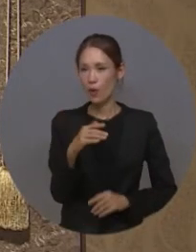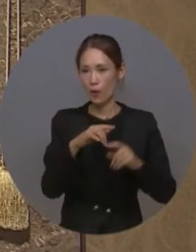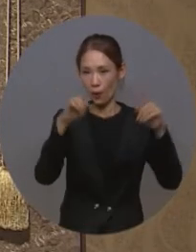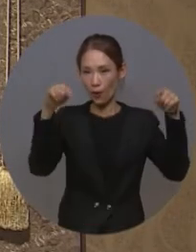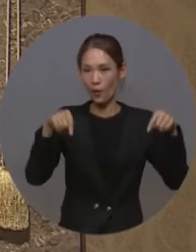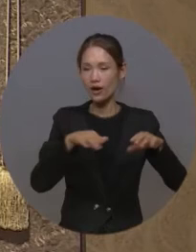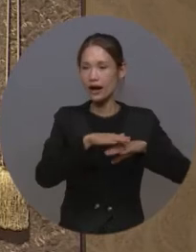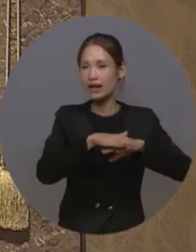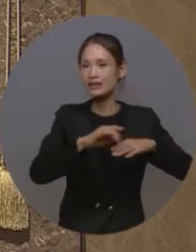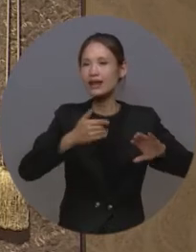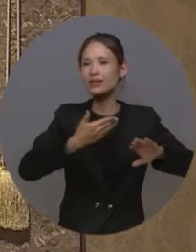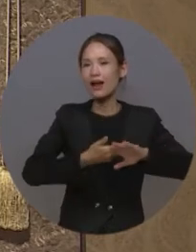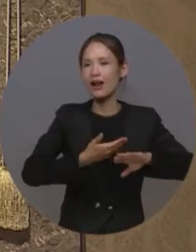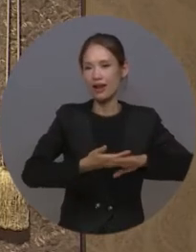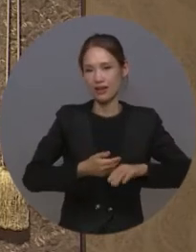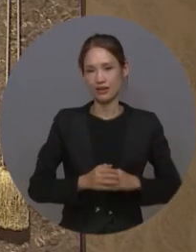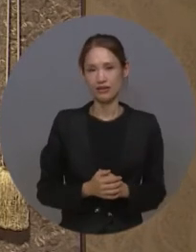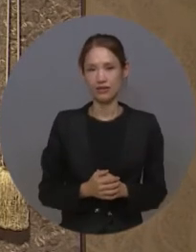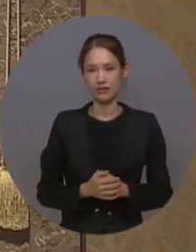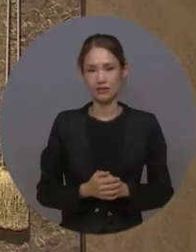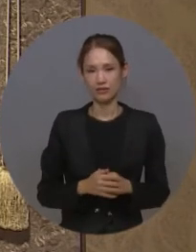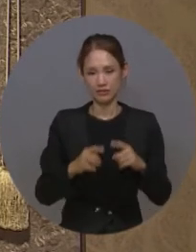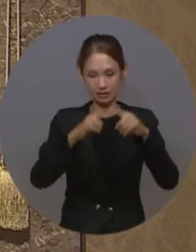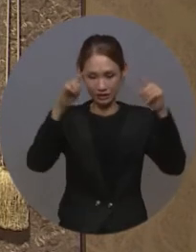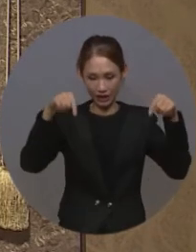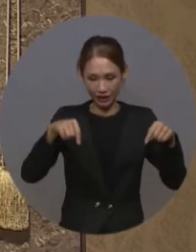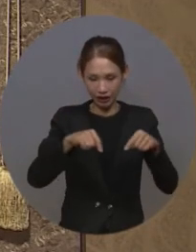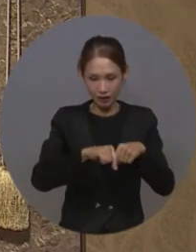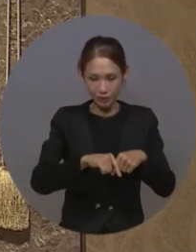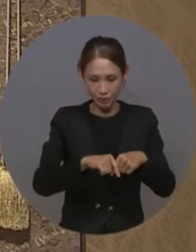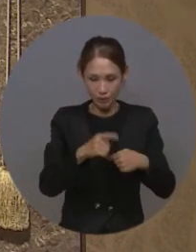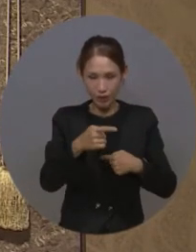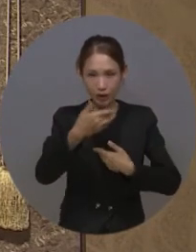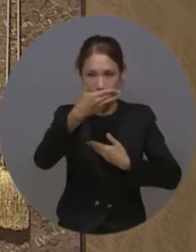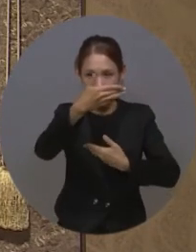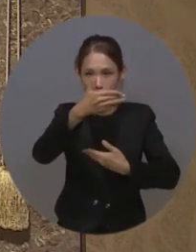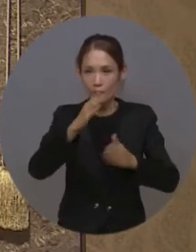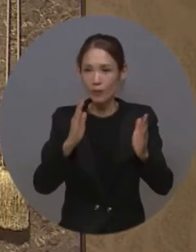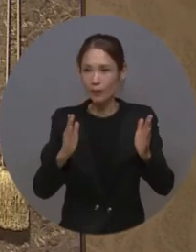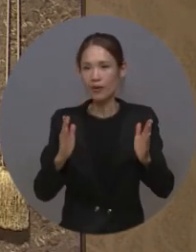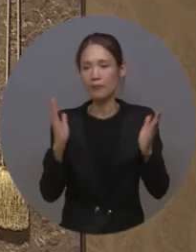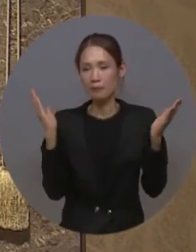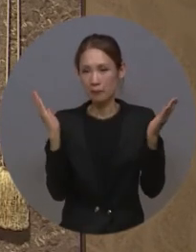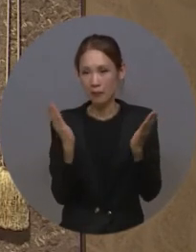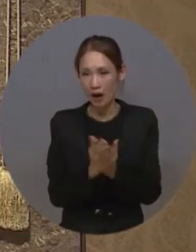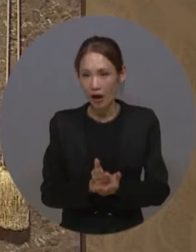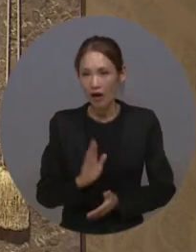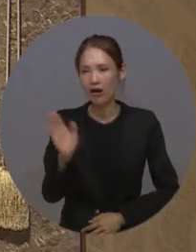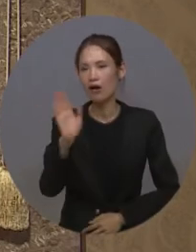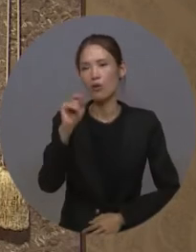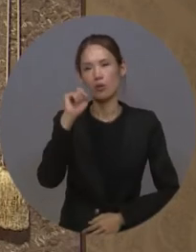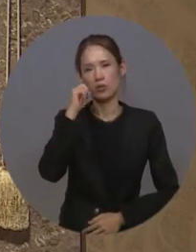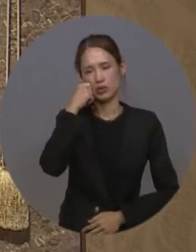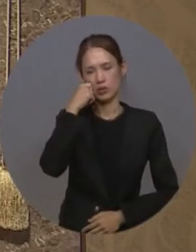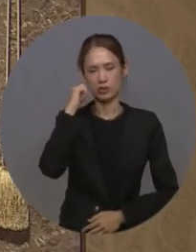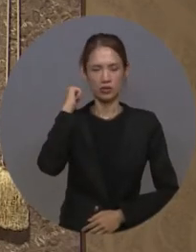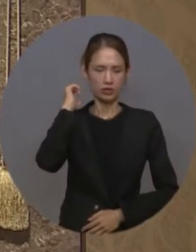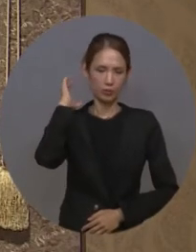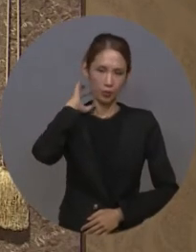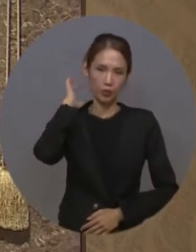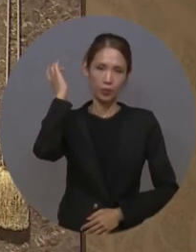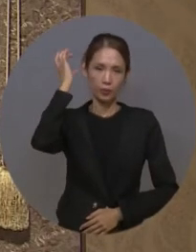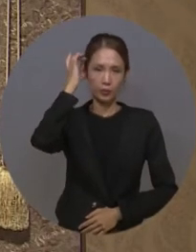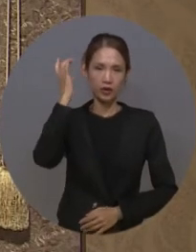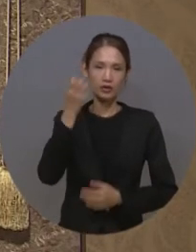그냥 네모난 찮 아 요 예 그럼 맞출 수가 없어요 목 따로 머리 따로 옆으로 따로따로 맞춰야 되는데 그렇게 난